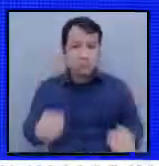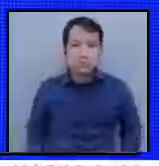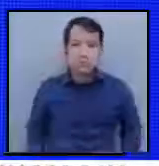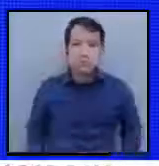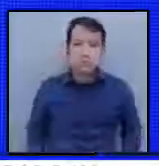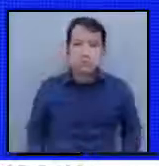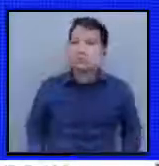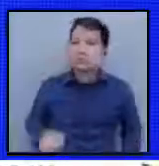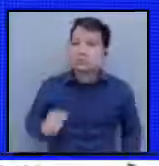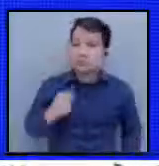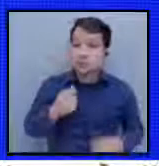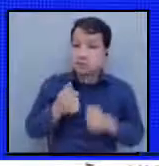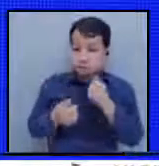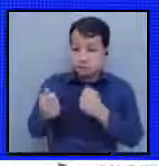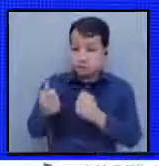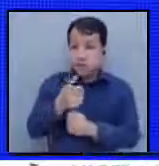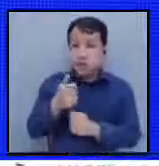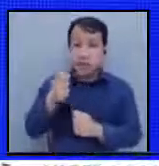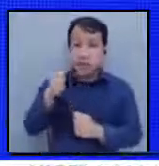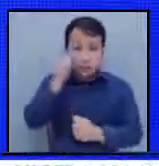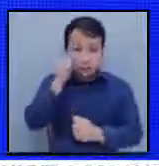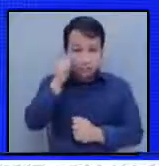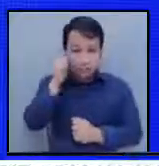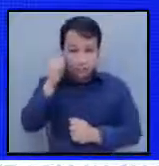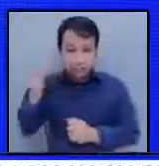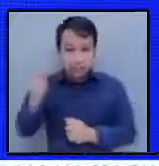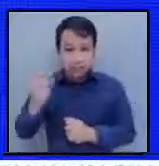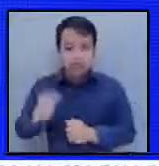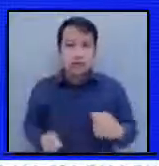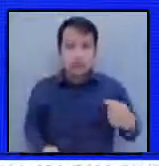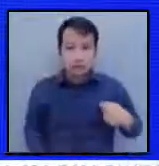Secretary Tugadi and I